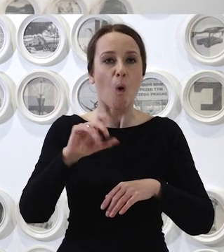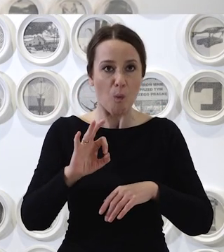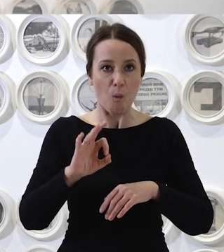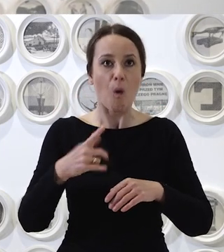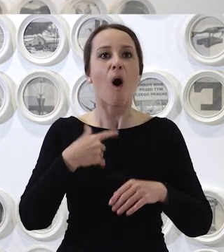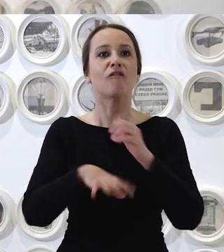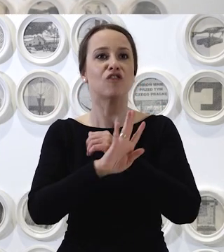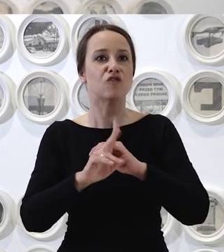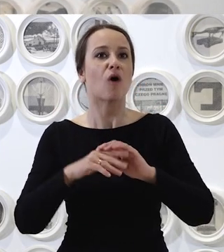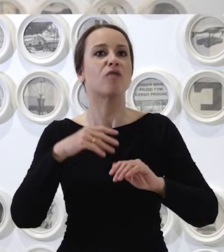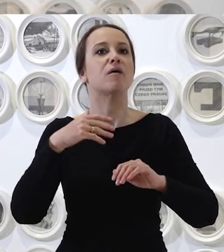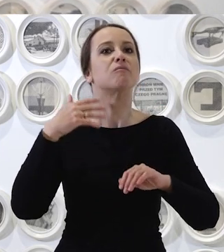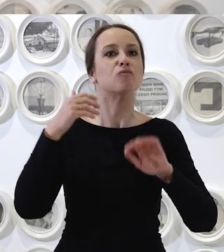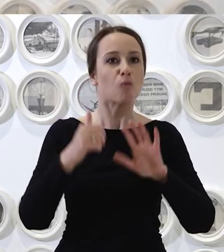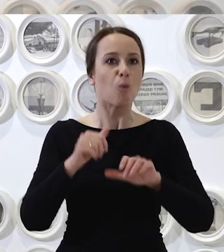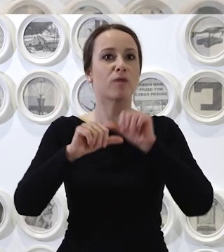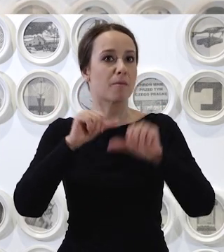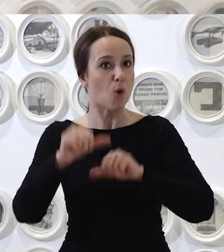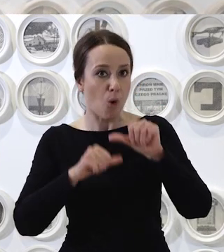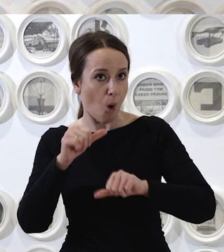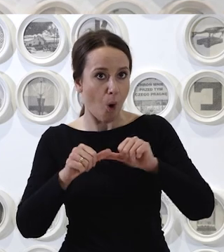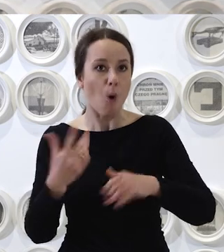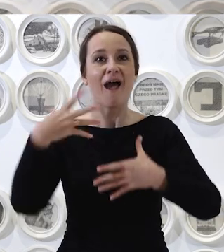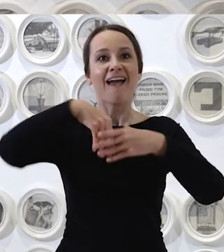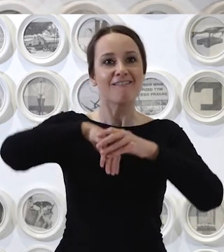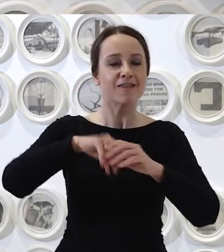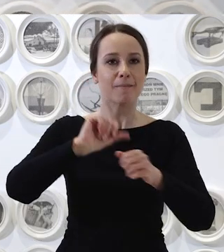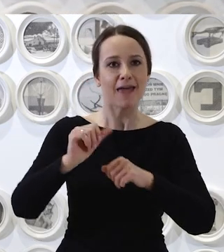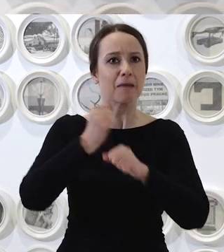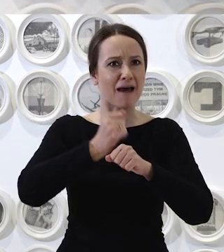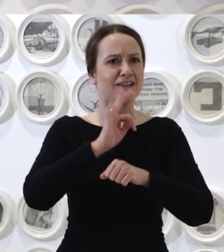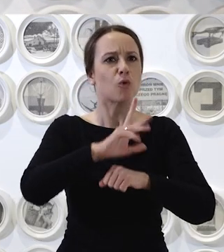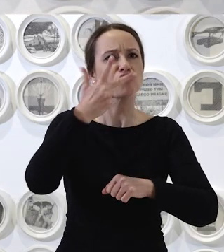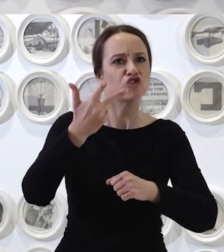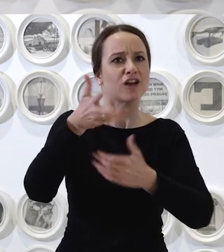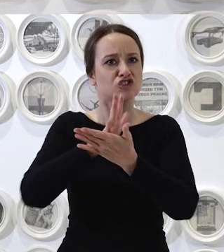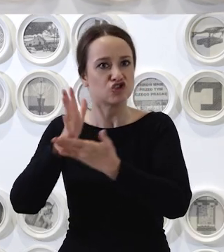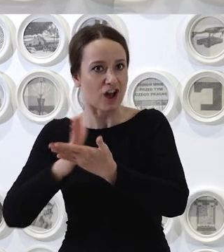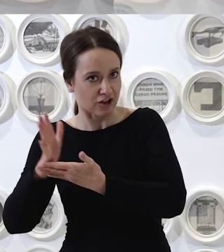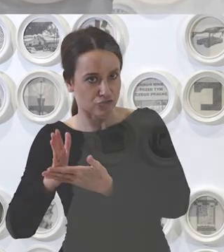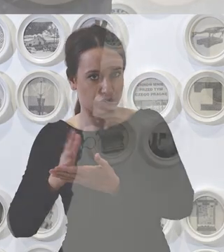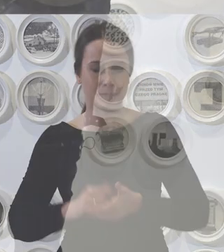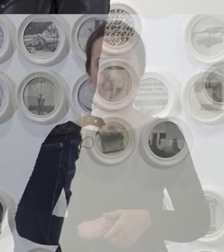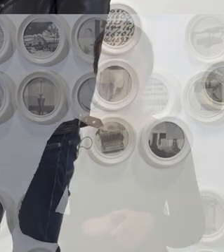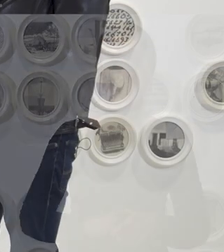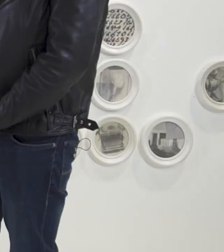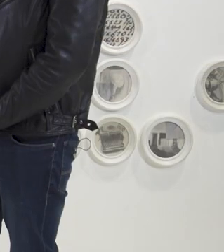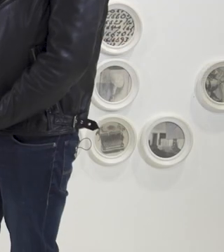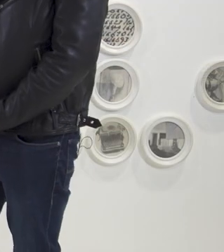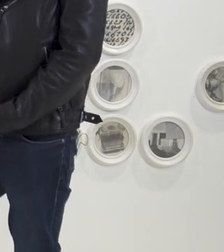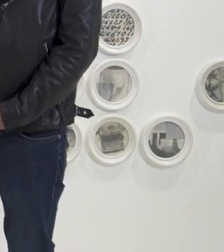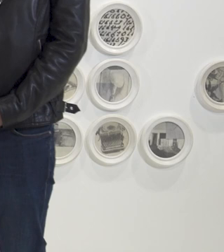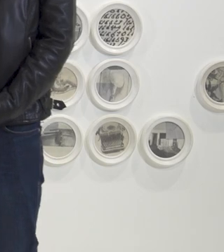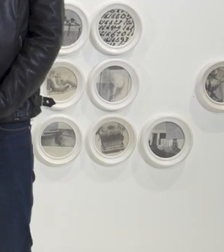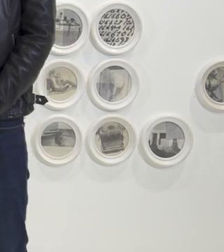i praca składa się z trzech części które wpisane są cytaty ciorana